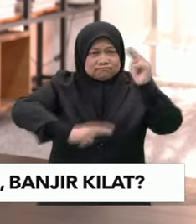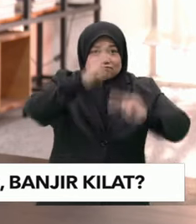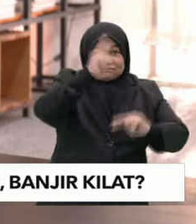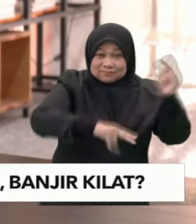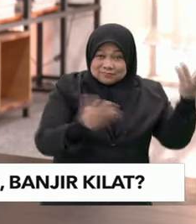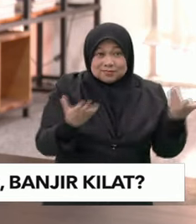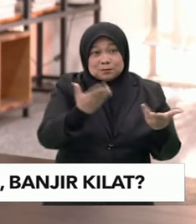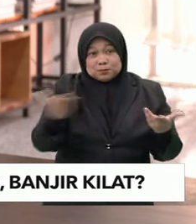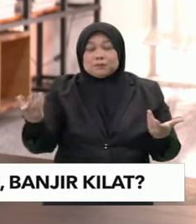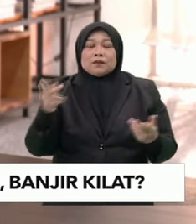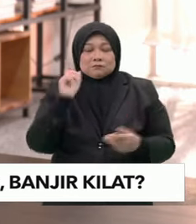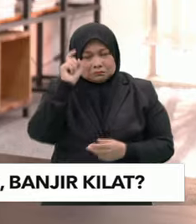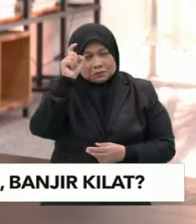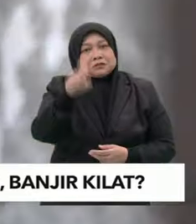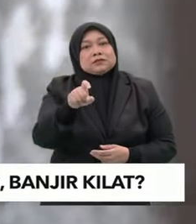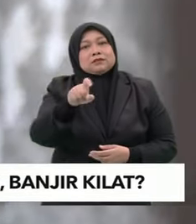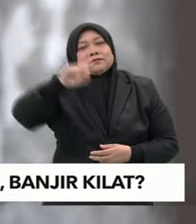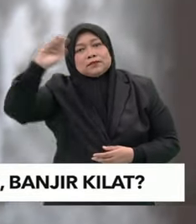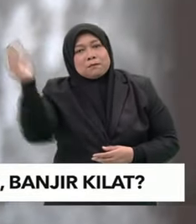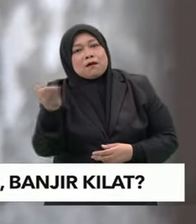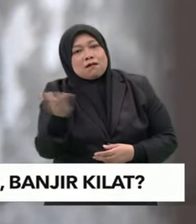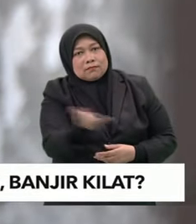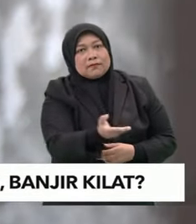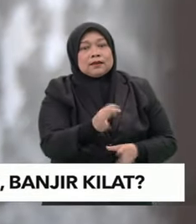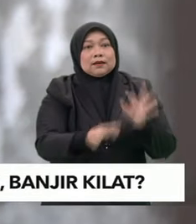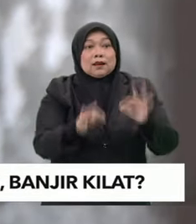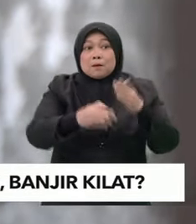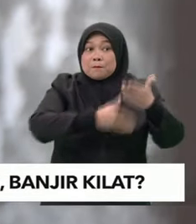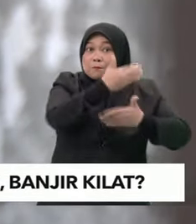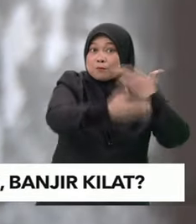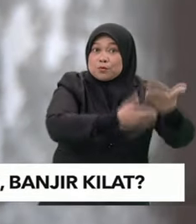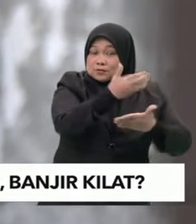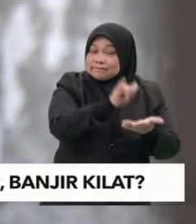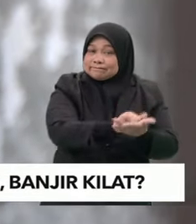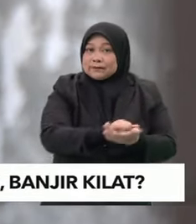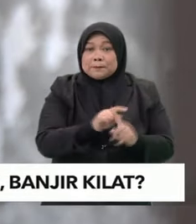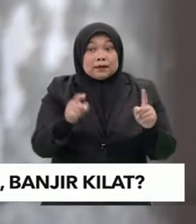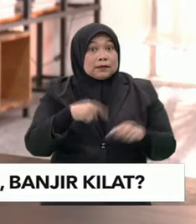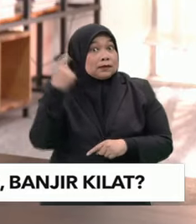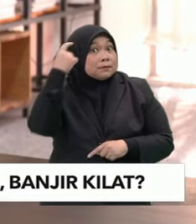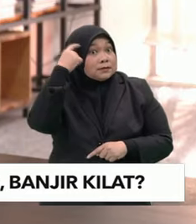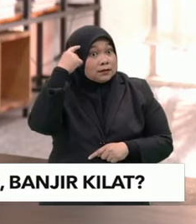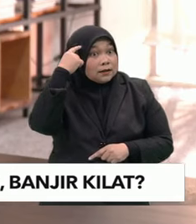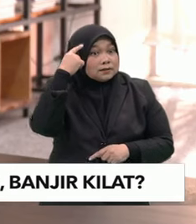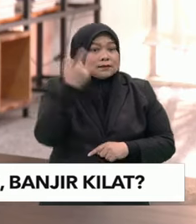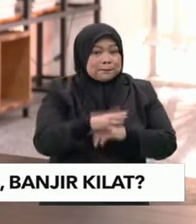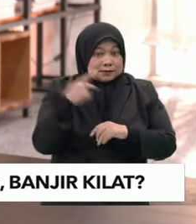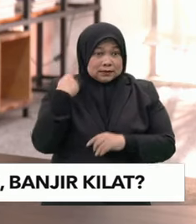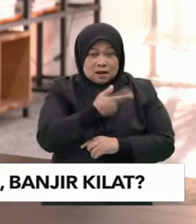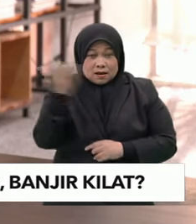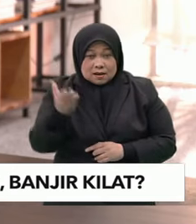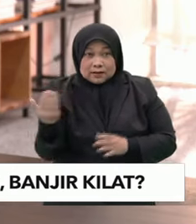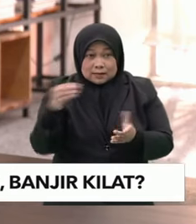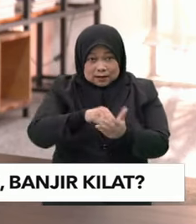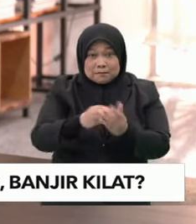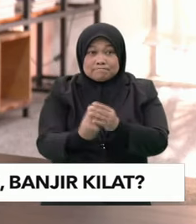sebagainya, memang pokok itu sepatutnya ditebang. Okay, kalau for safety aspect and so on. Tapi kita kena ingat, walaupun selepas kita tebang, kita tanam